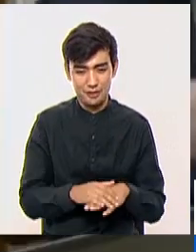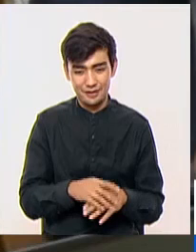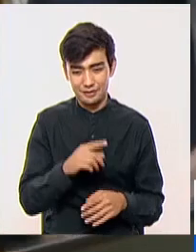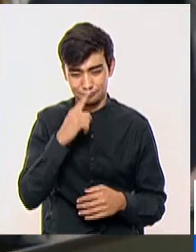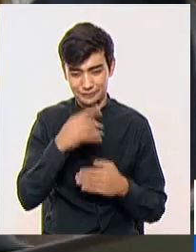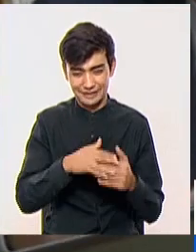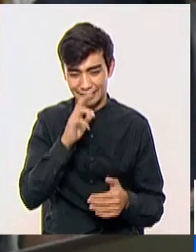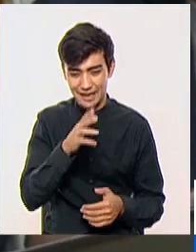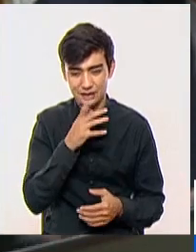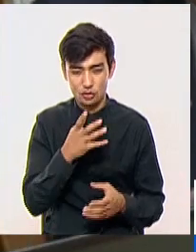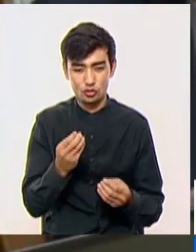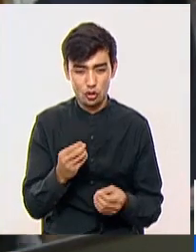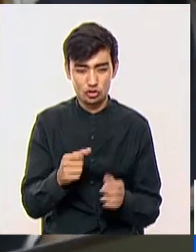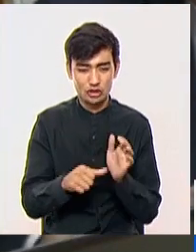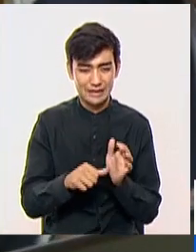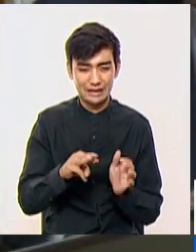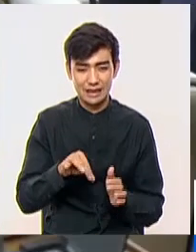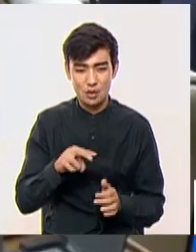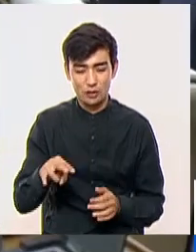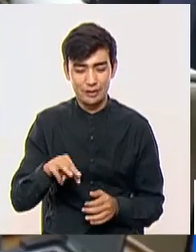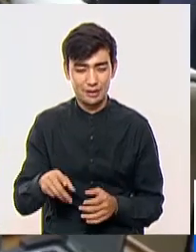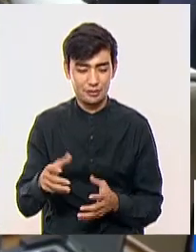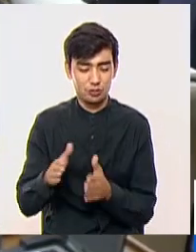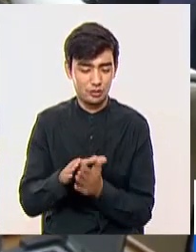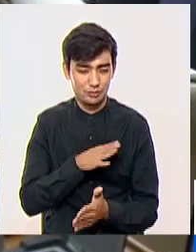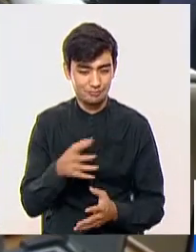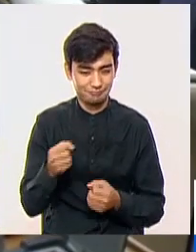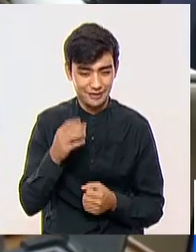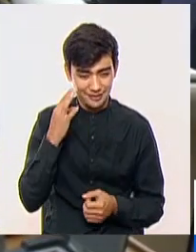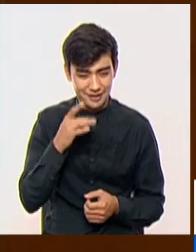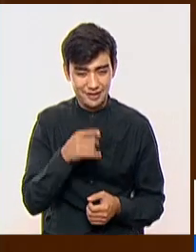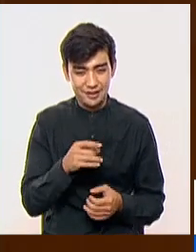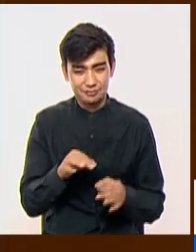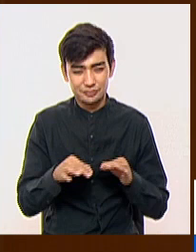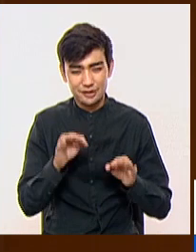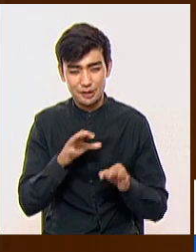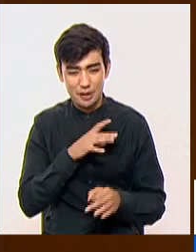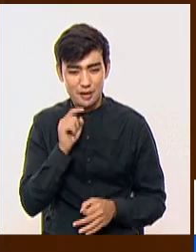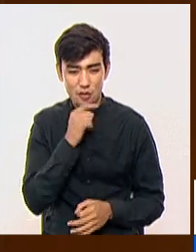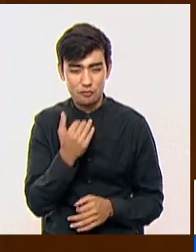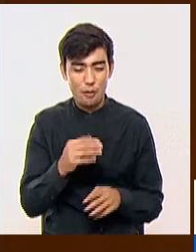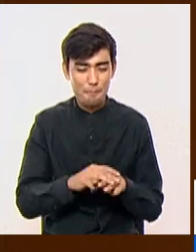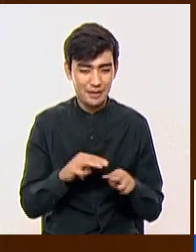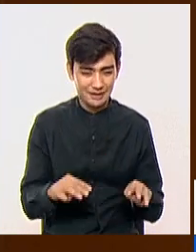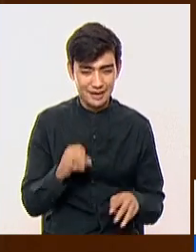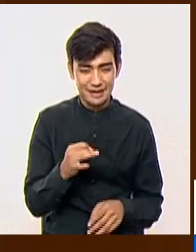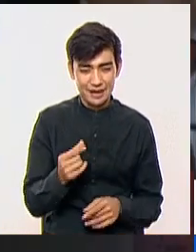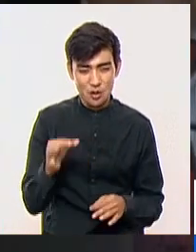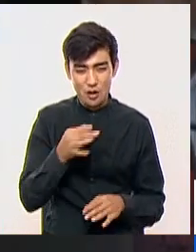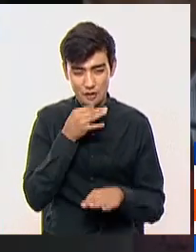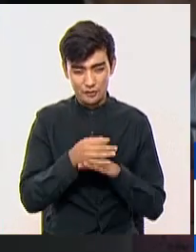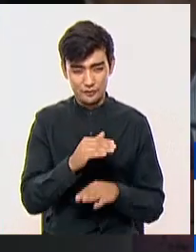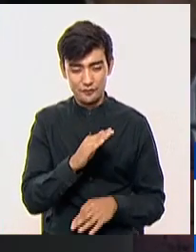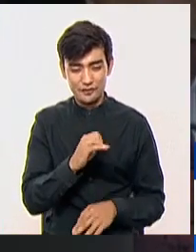жылға ұлттық қордан тағы 6 триллион теңге сұрады. Ал баяндама жасаған ұлттық экономика министрі мен қаржы